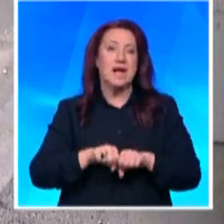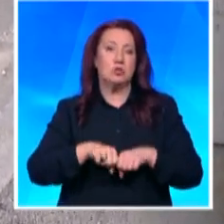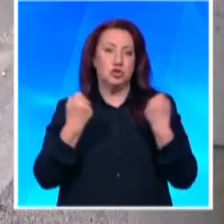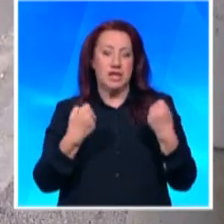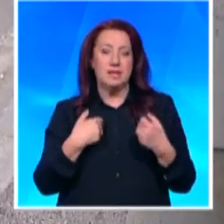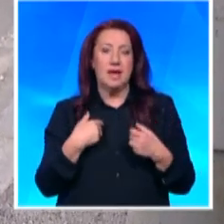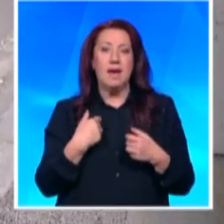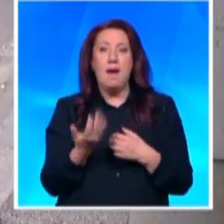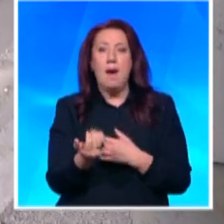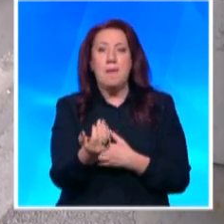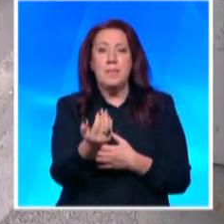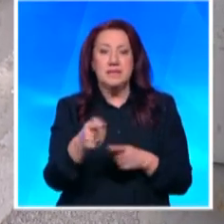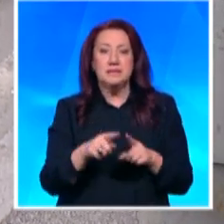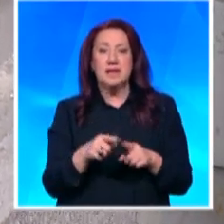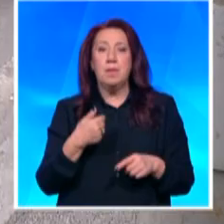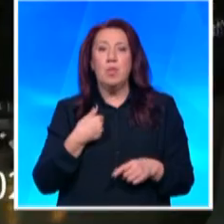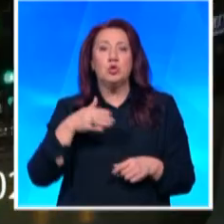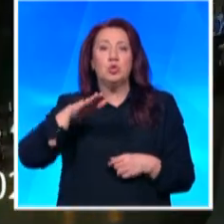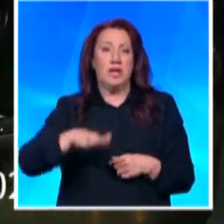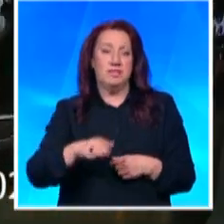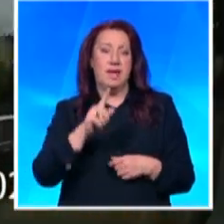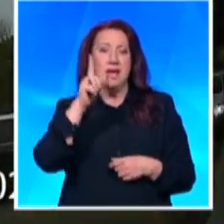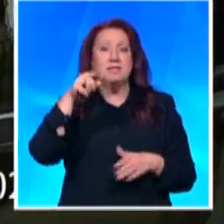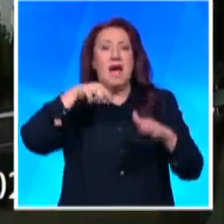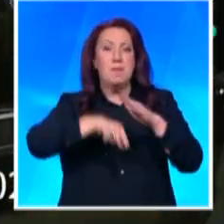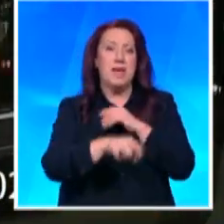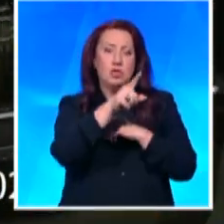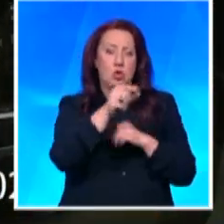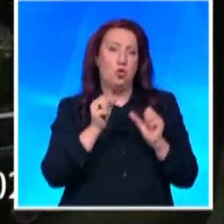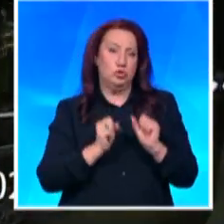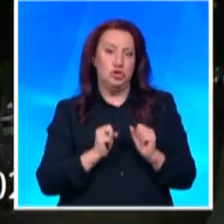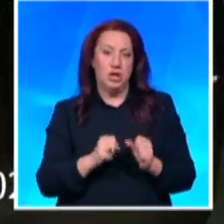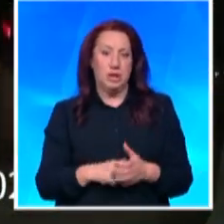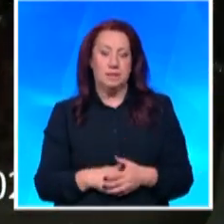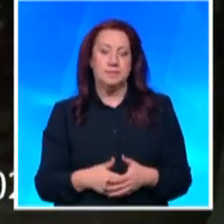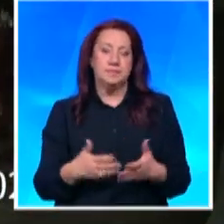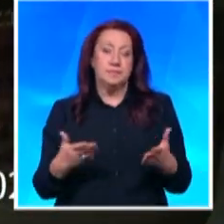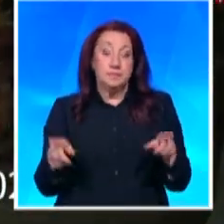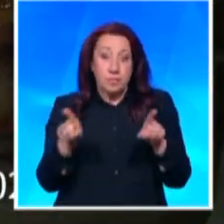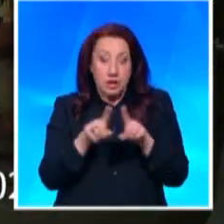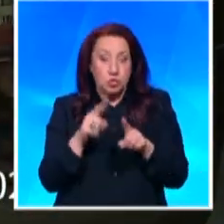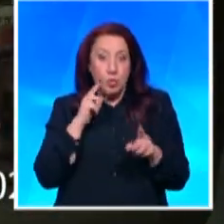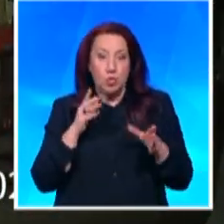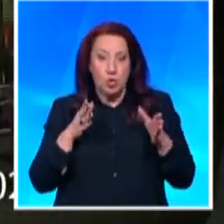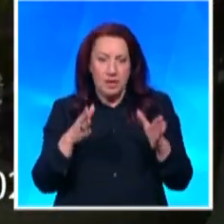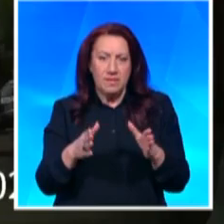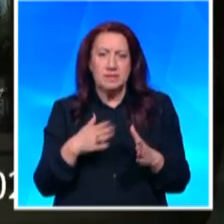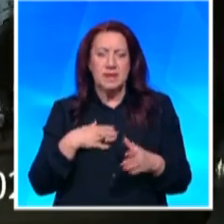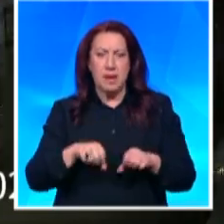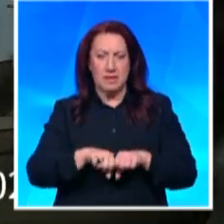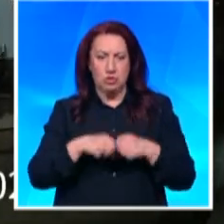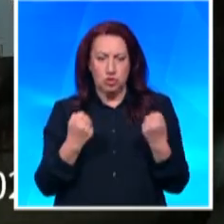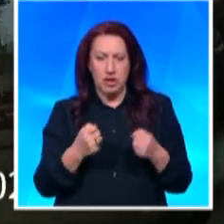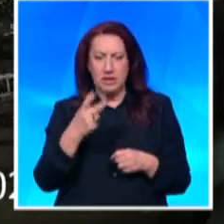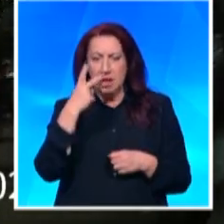детето ми е на метростанция Бели Дунав и ме чака. Нарушенията на булеварда също не спират. Видеорегистратор засече шофьор, който